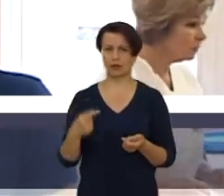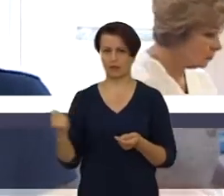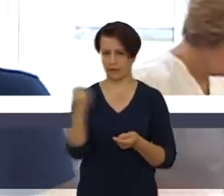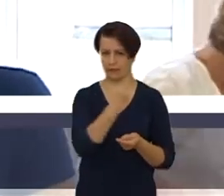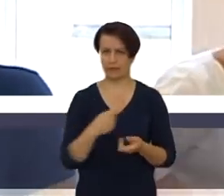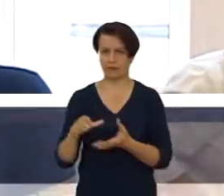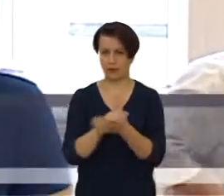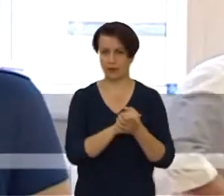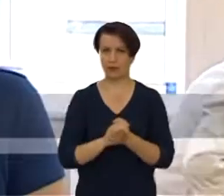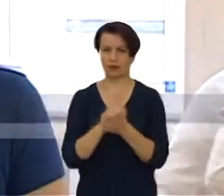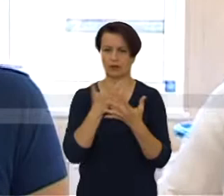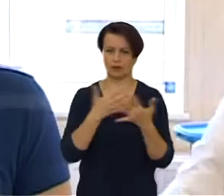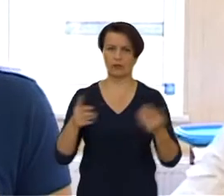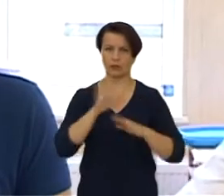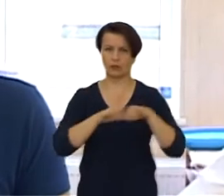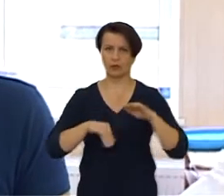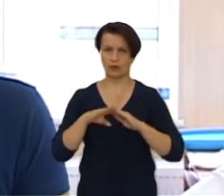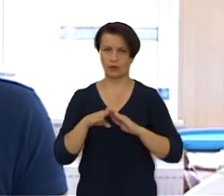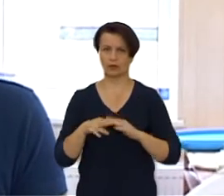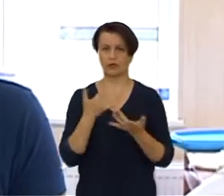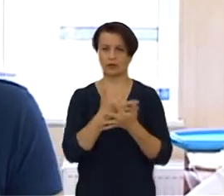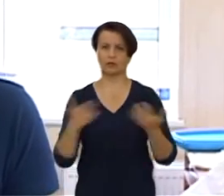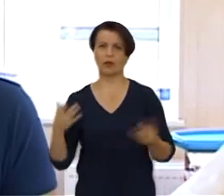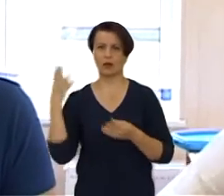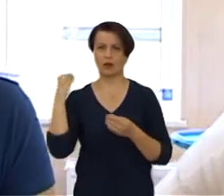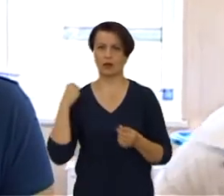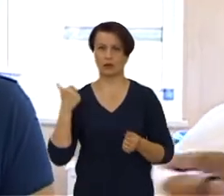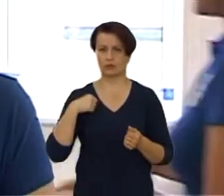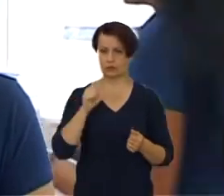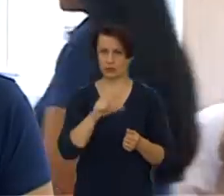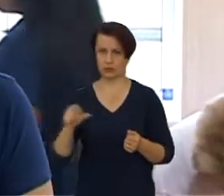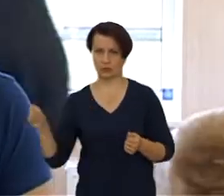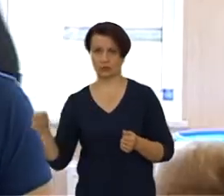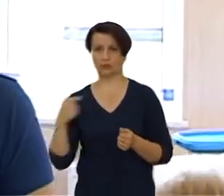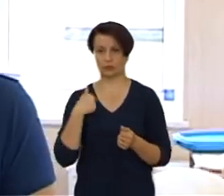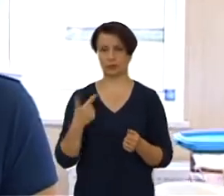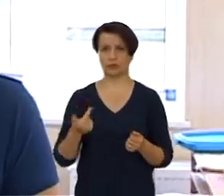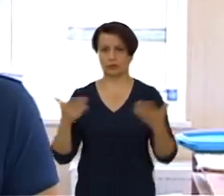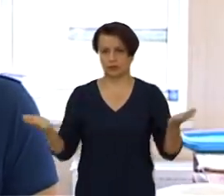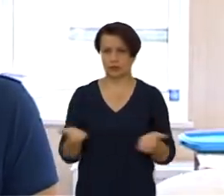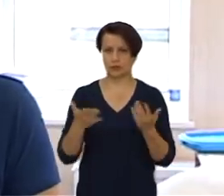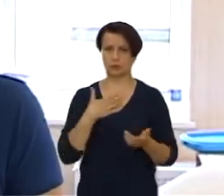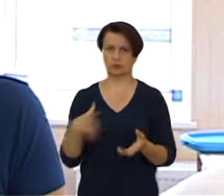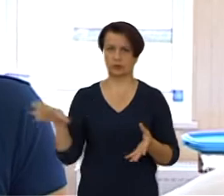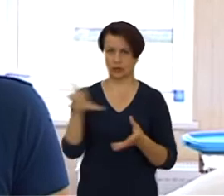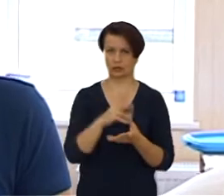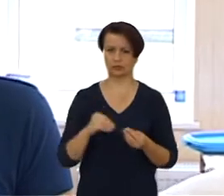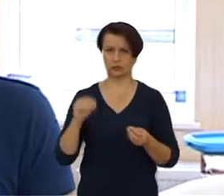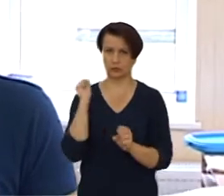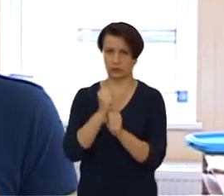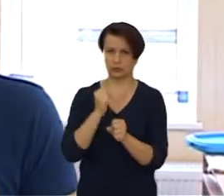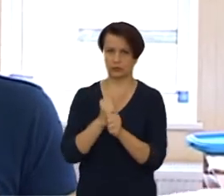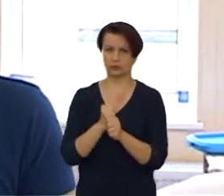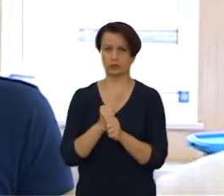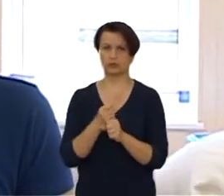vienyje įvairių profesijų, įvairaus amžiaus žmonės. Ji skatina mus bendradarbiauti,